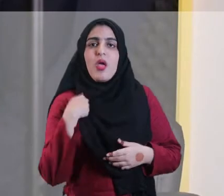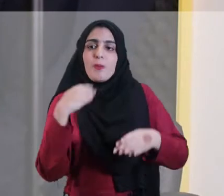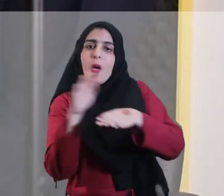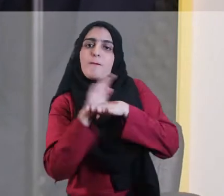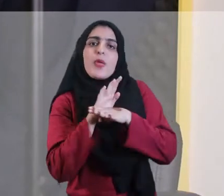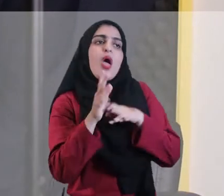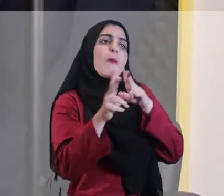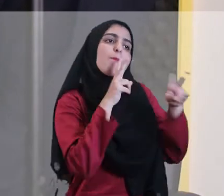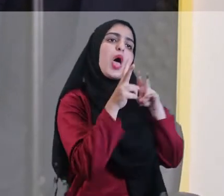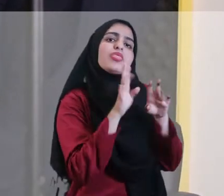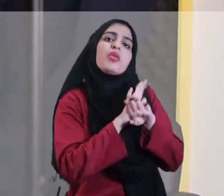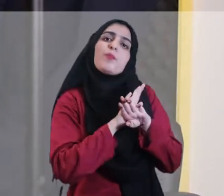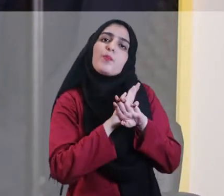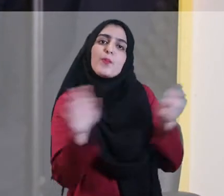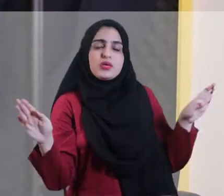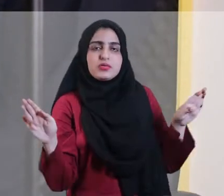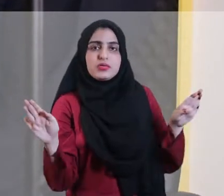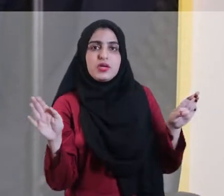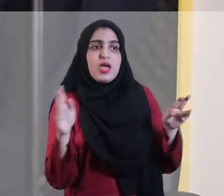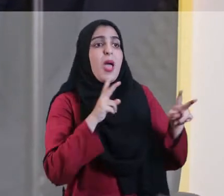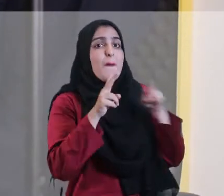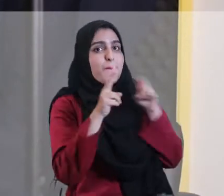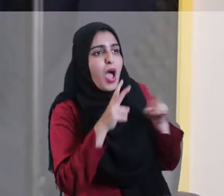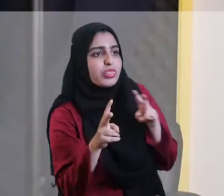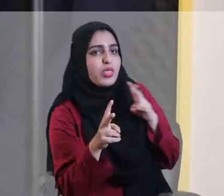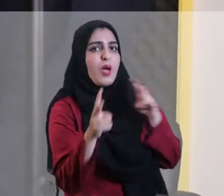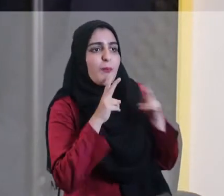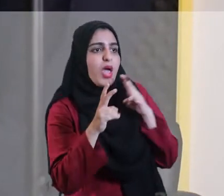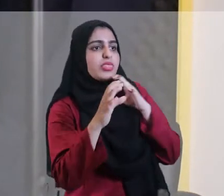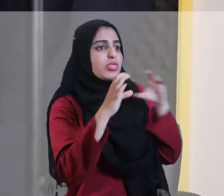टाइम विजिट टॉकिंग टॉक